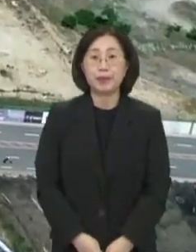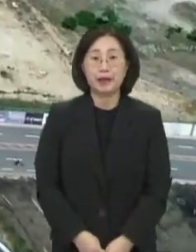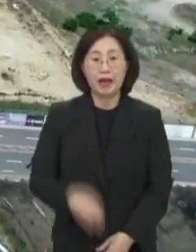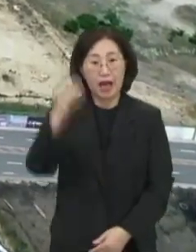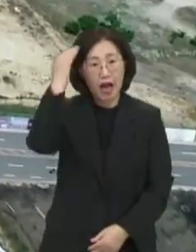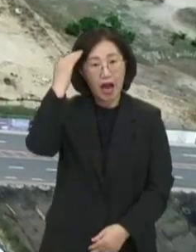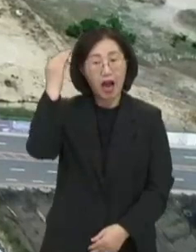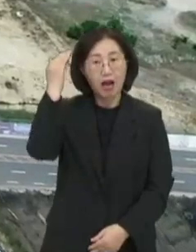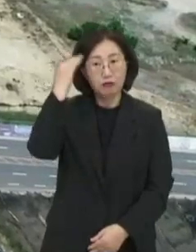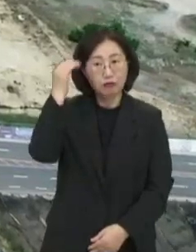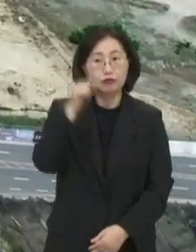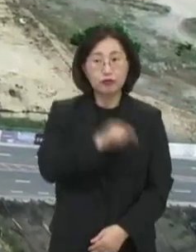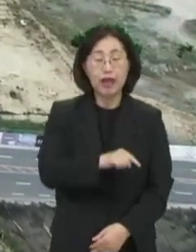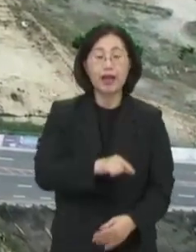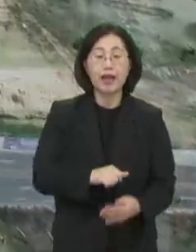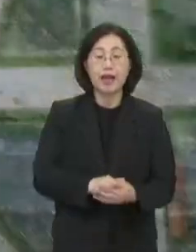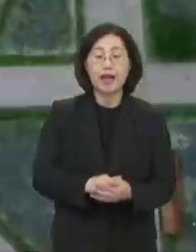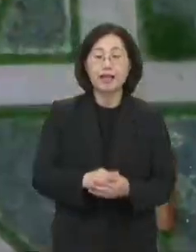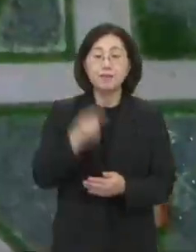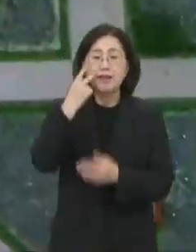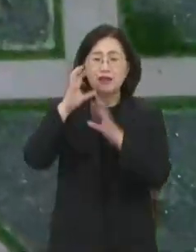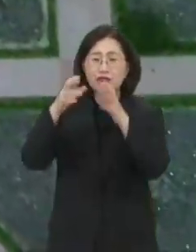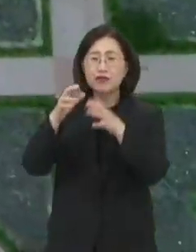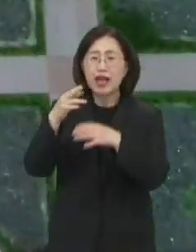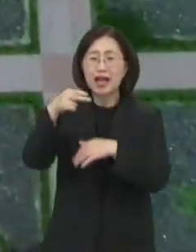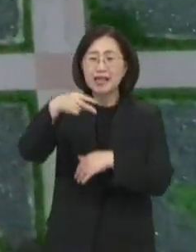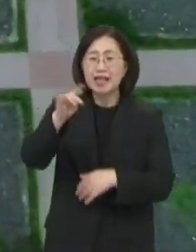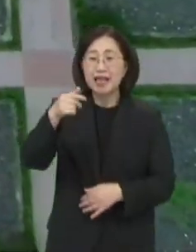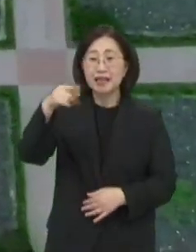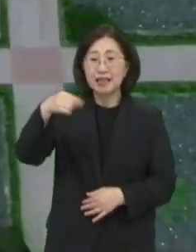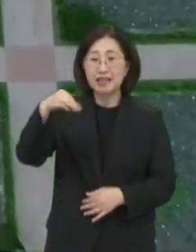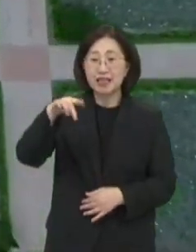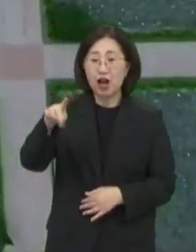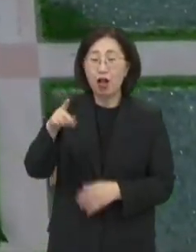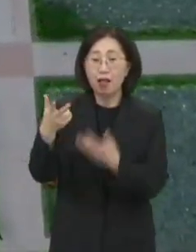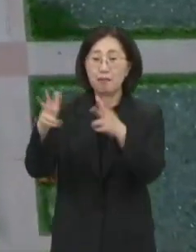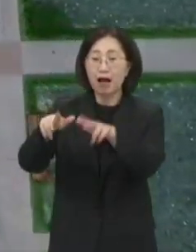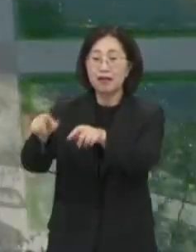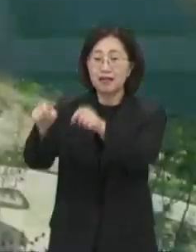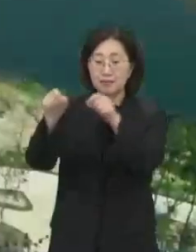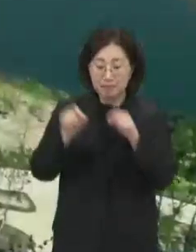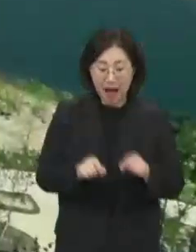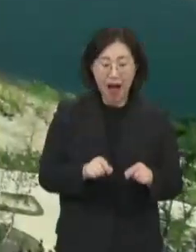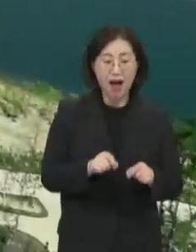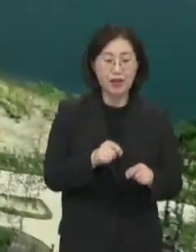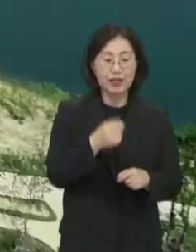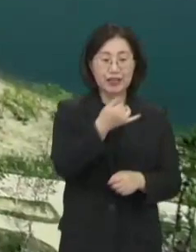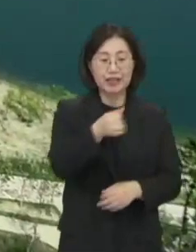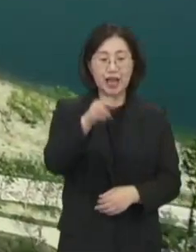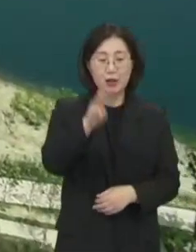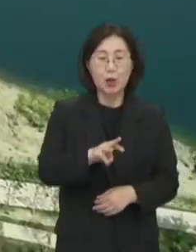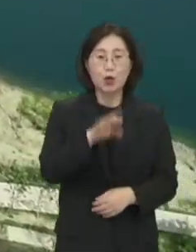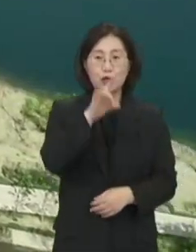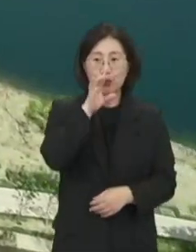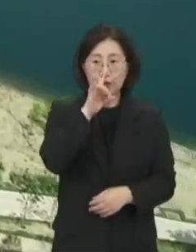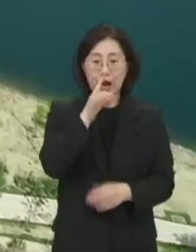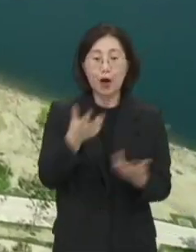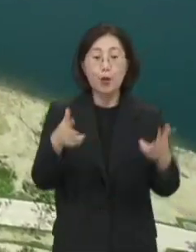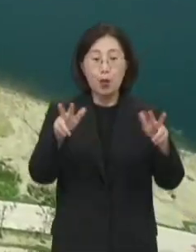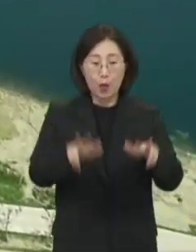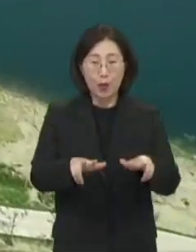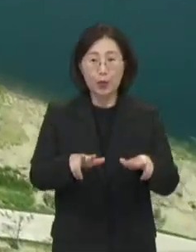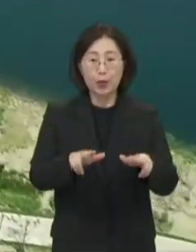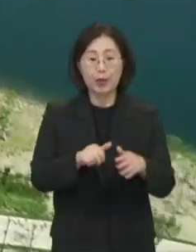한국의 센트럴파크로 불리는 세종 신도시 중앙공원 일대. 금강과 인공호수의 두 물줄기를 가운데 두고